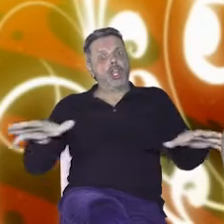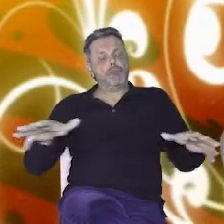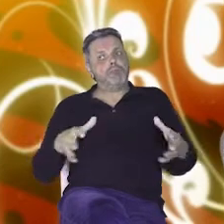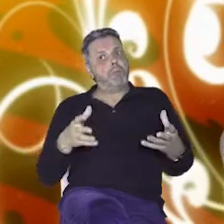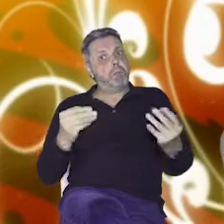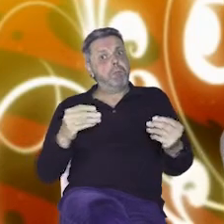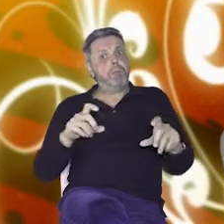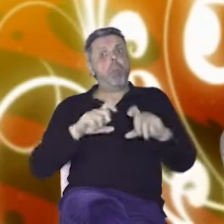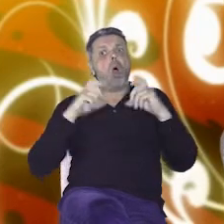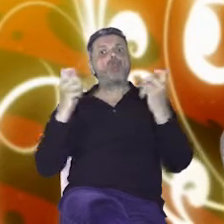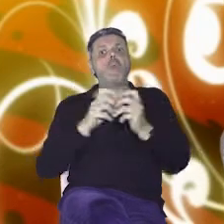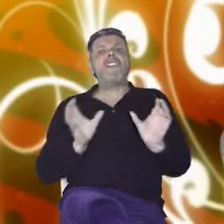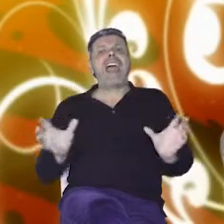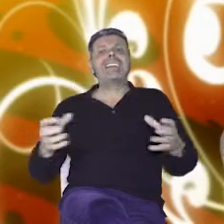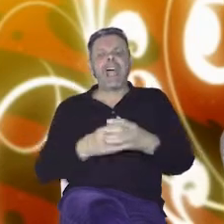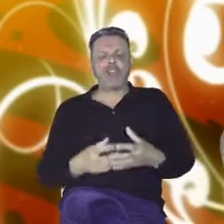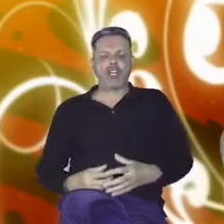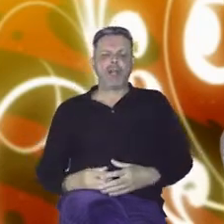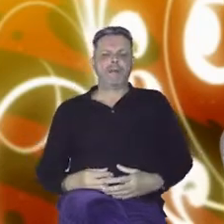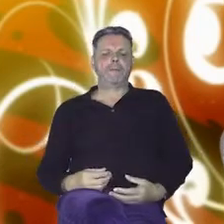je zahvaćen da bi